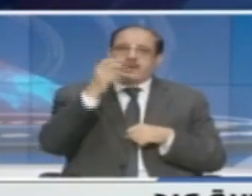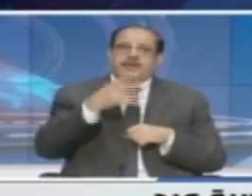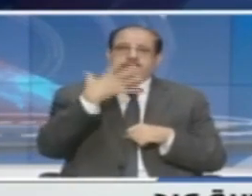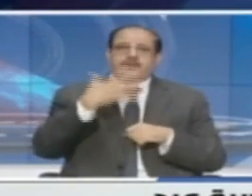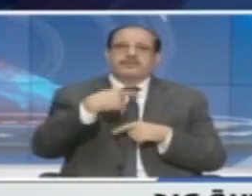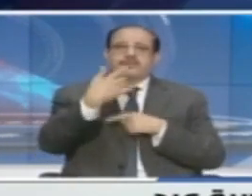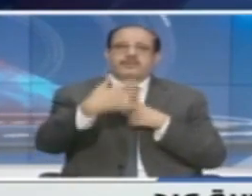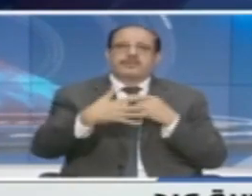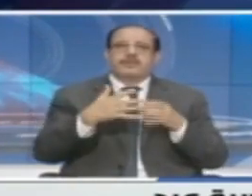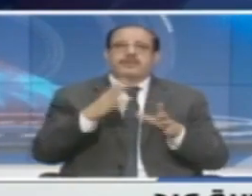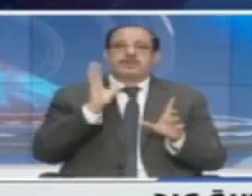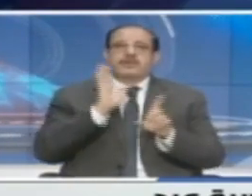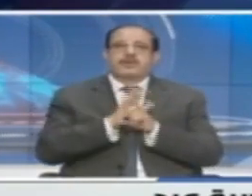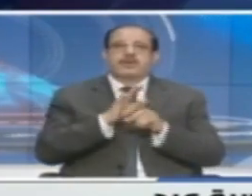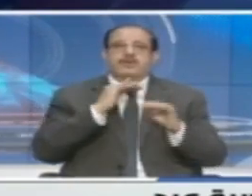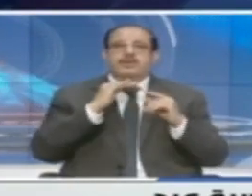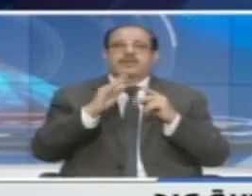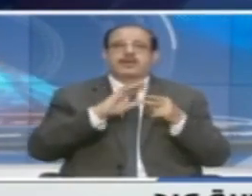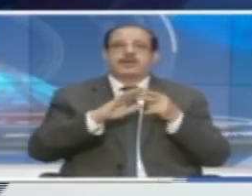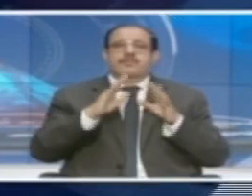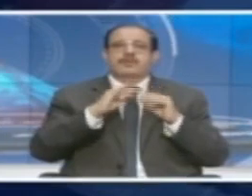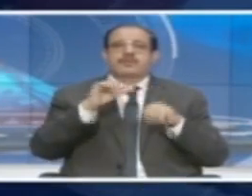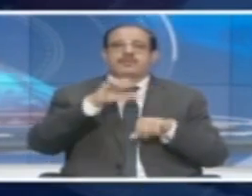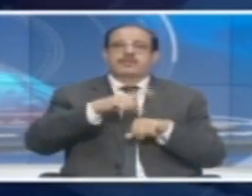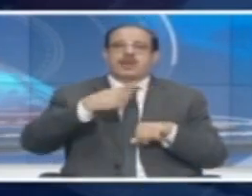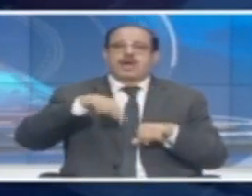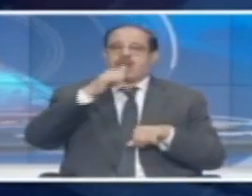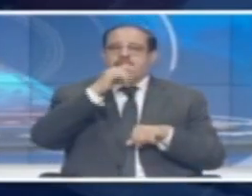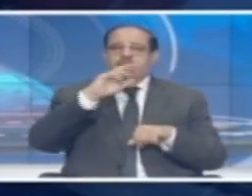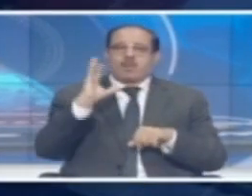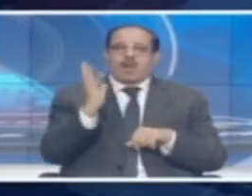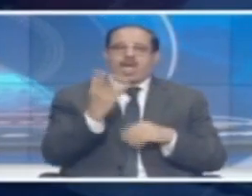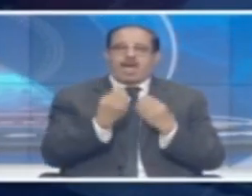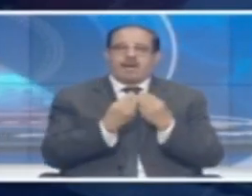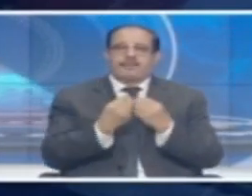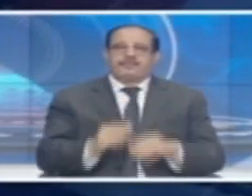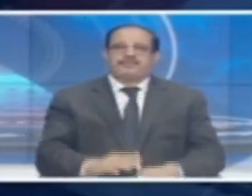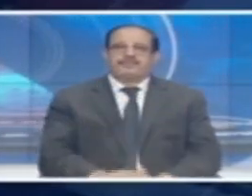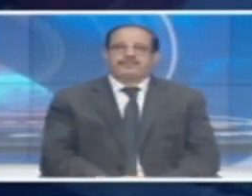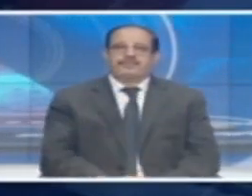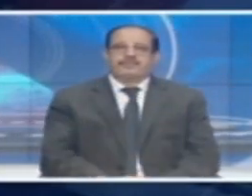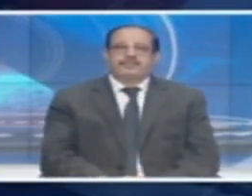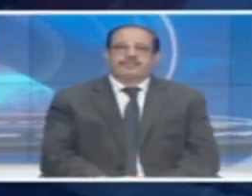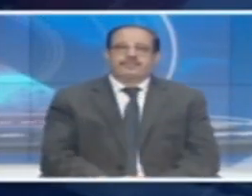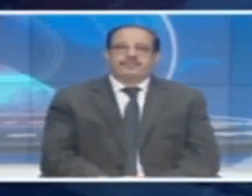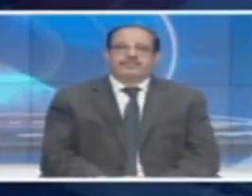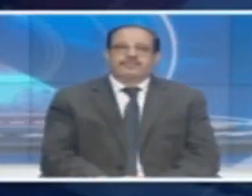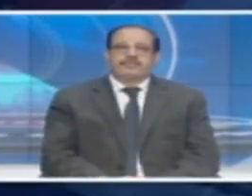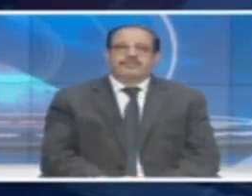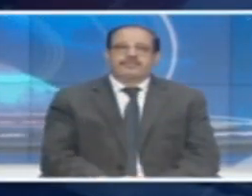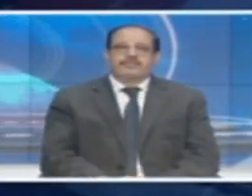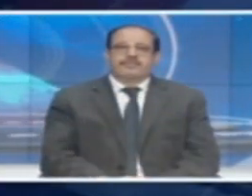وأن يعم الأمن والسلام على مصر والمنطقة العربية بأكملها.